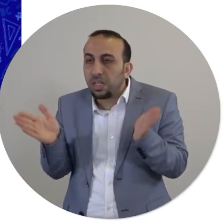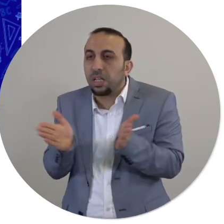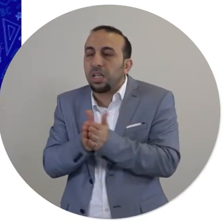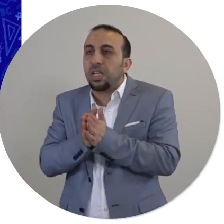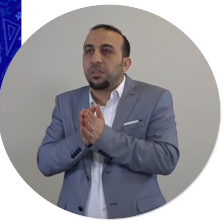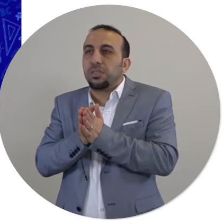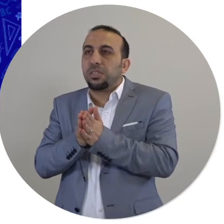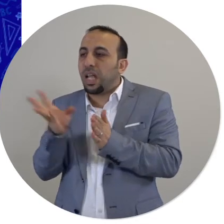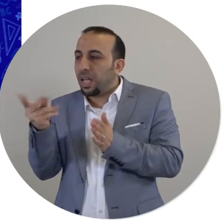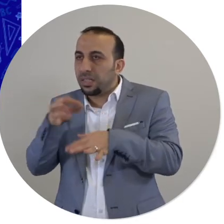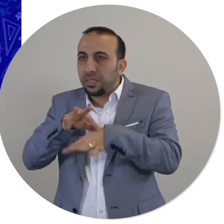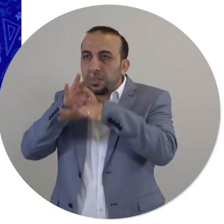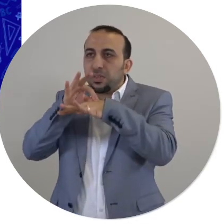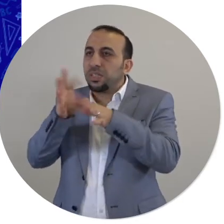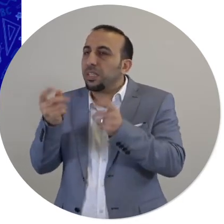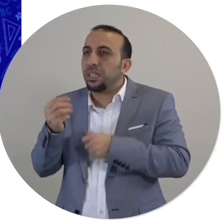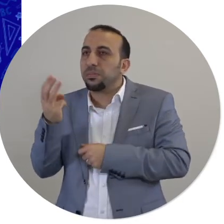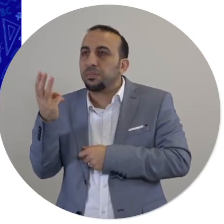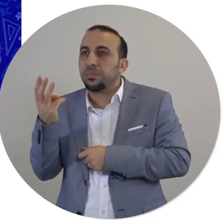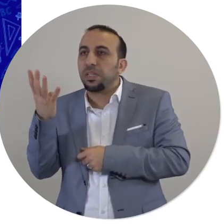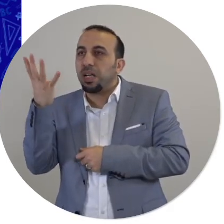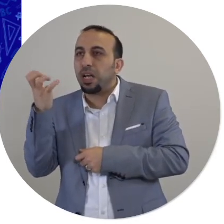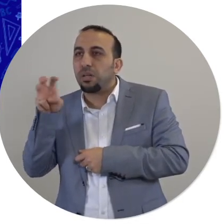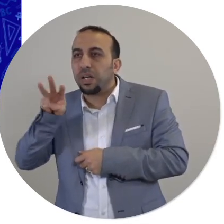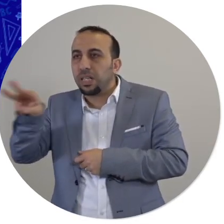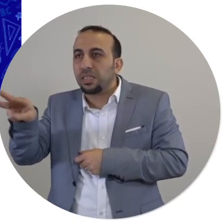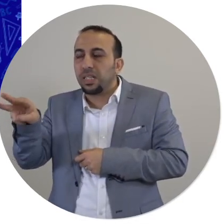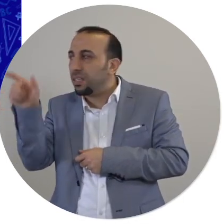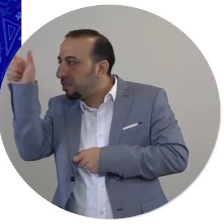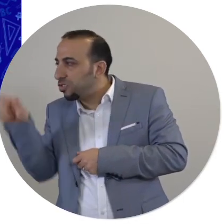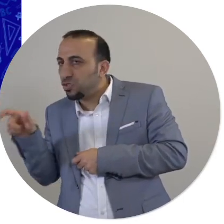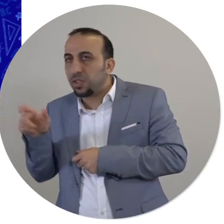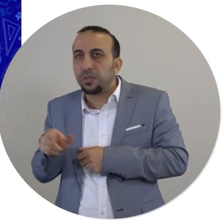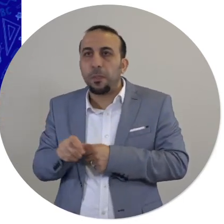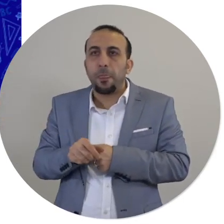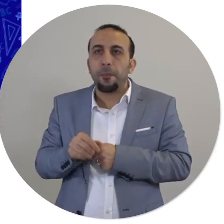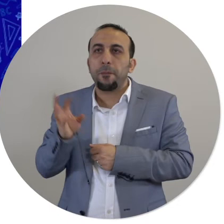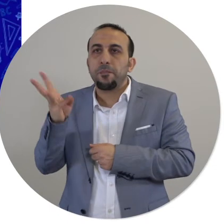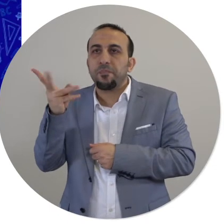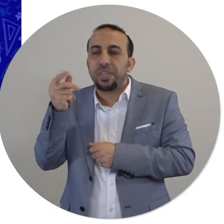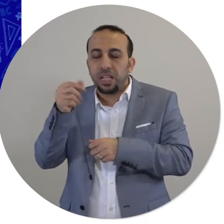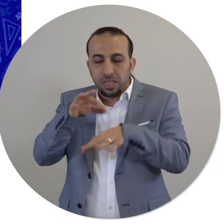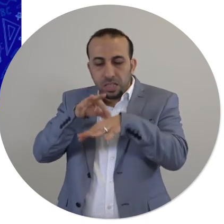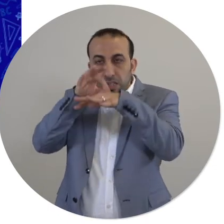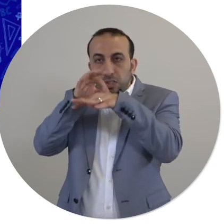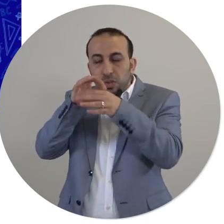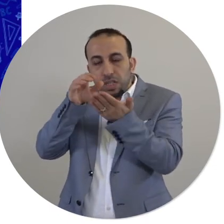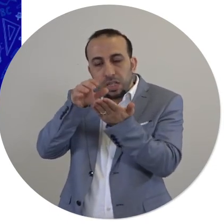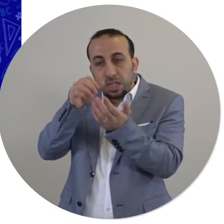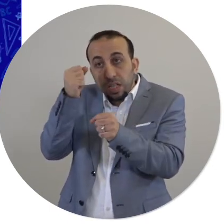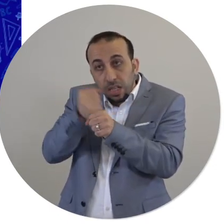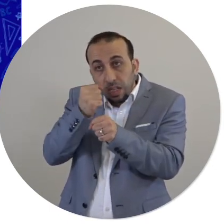300,000 نسمة. المطلوب عزيزي الطالب حساب الكثافة العامة. سبق وذكرنا بأن الكثافة